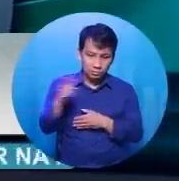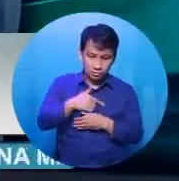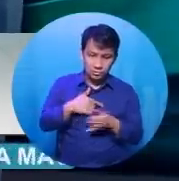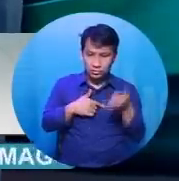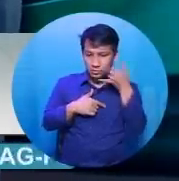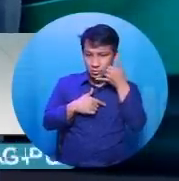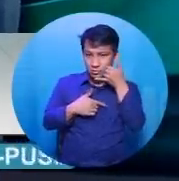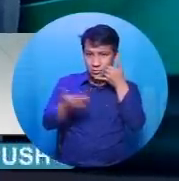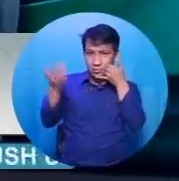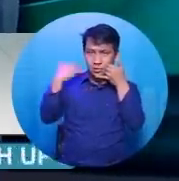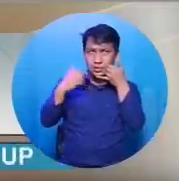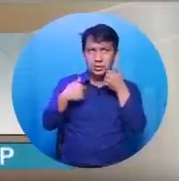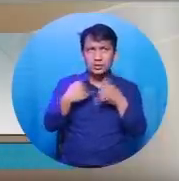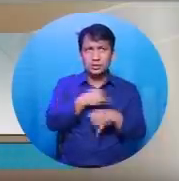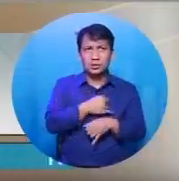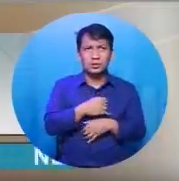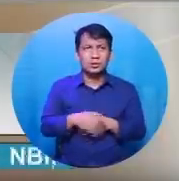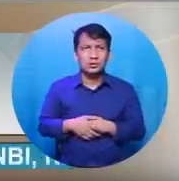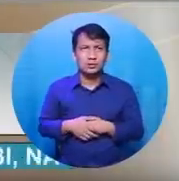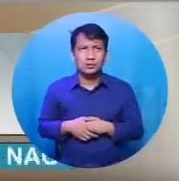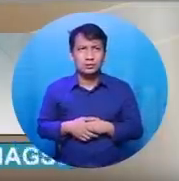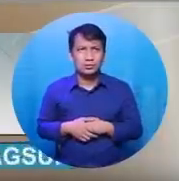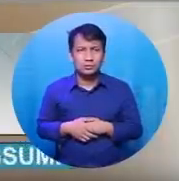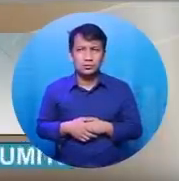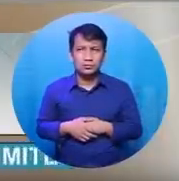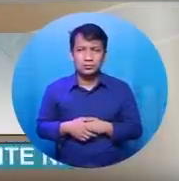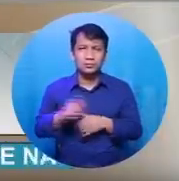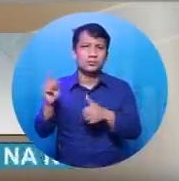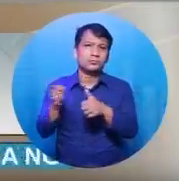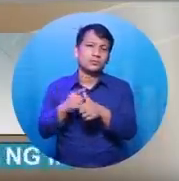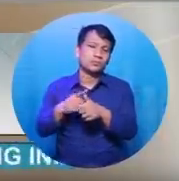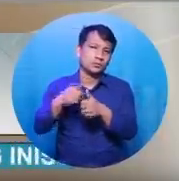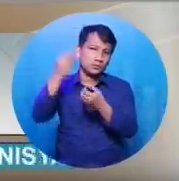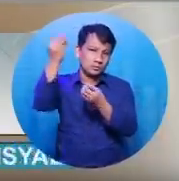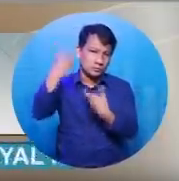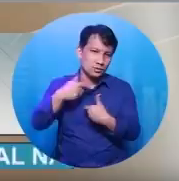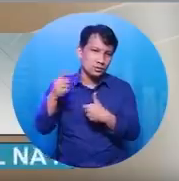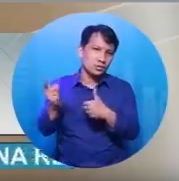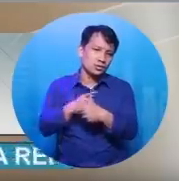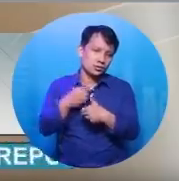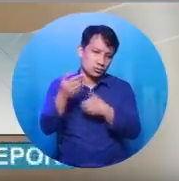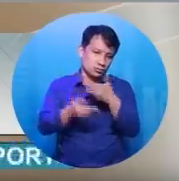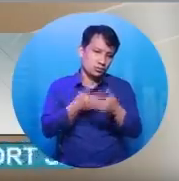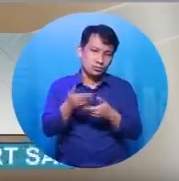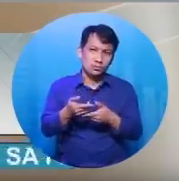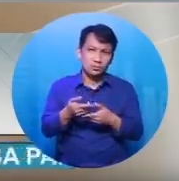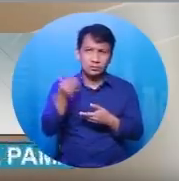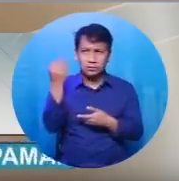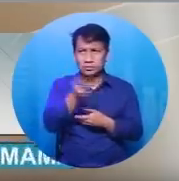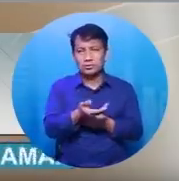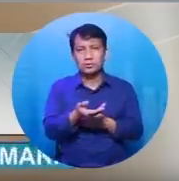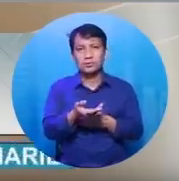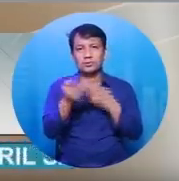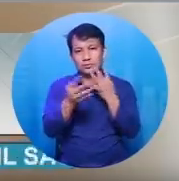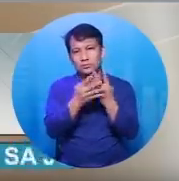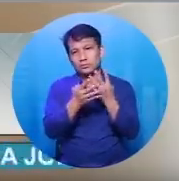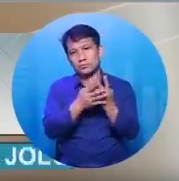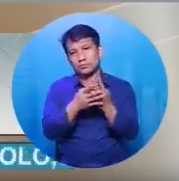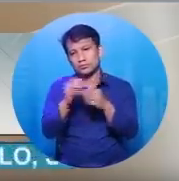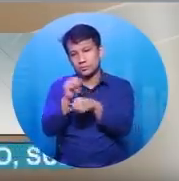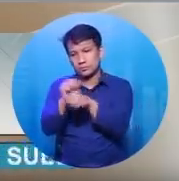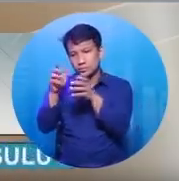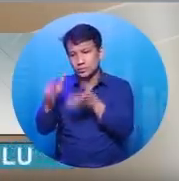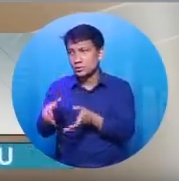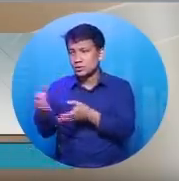kayo dito sa amin. Okay. Yan po yung first time na nalaman po namin yung regarding po sa nakulong si worker.